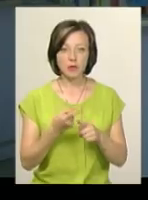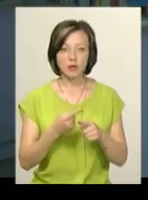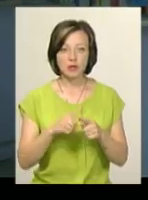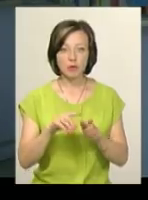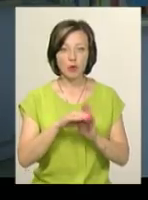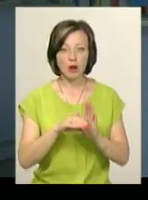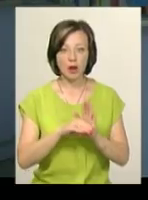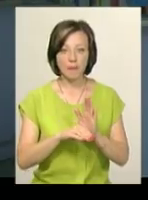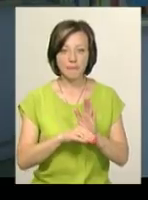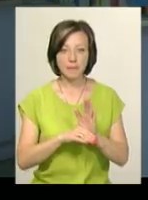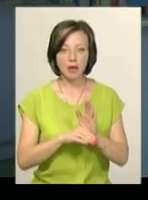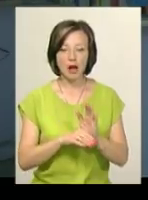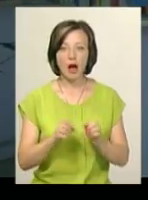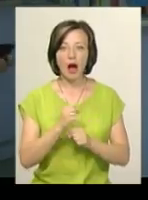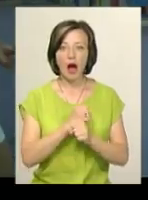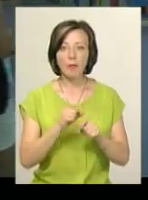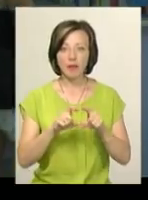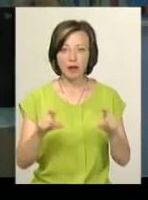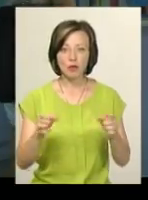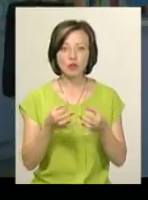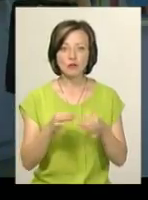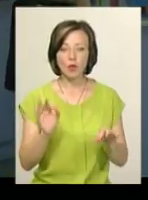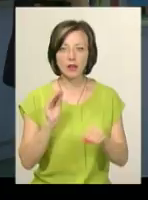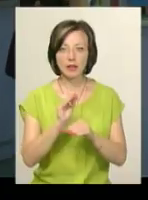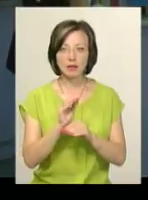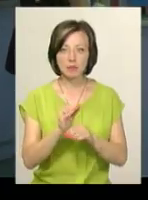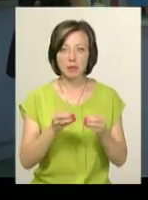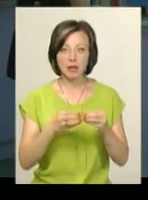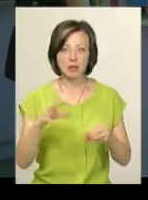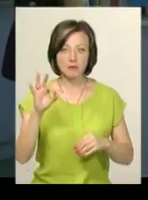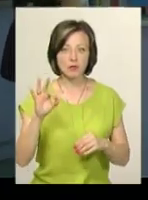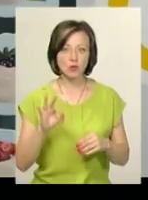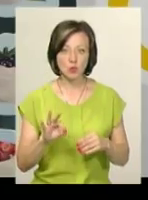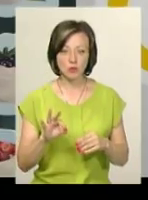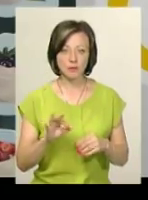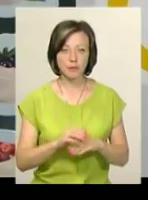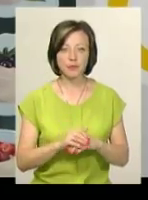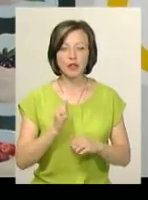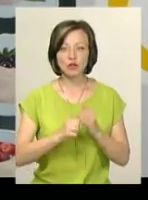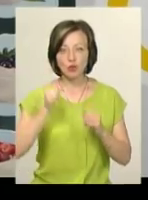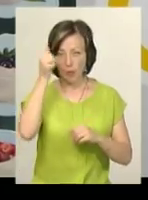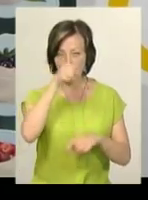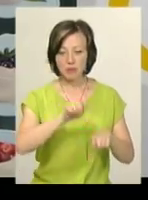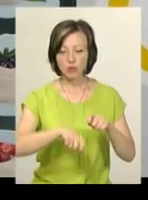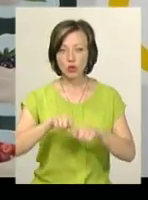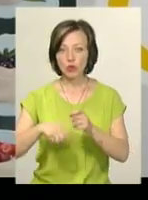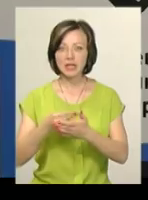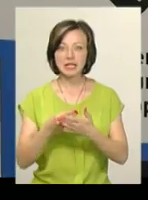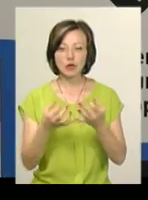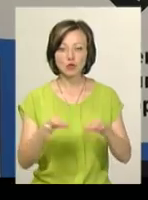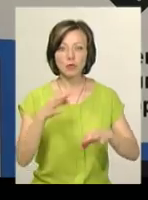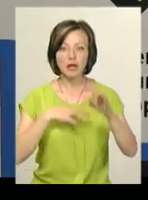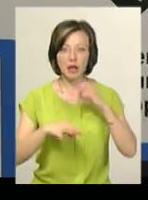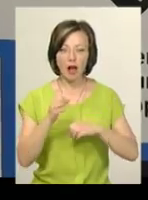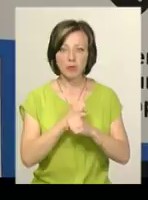програмі аптекам дозволена націнка в межах 15%. Щомісяця моніторинг цін на доступні ліки в аптеках